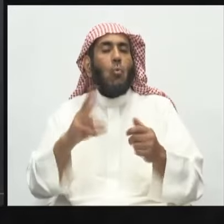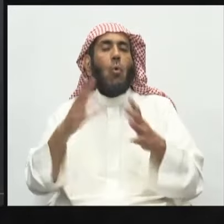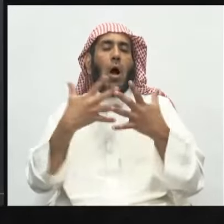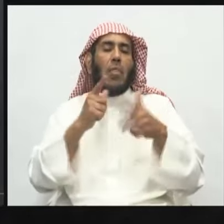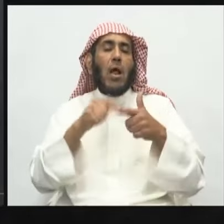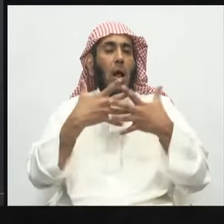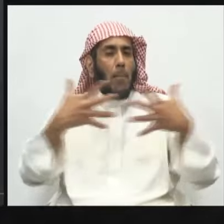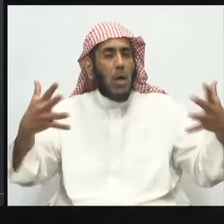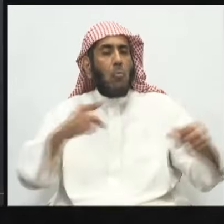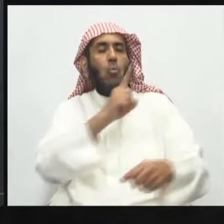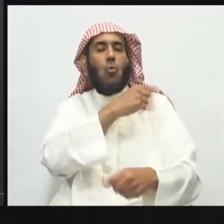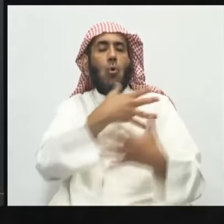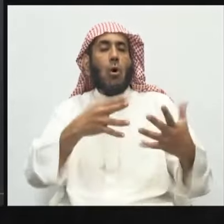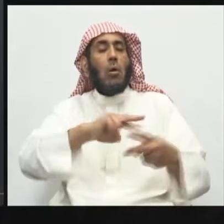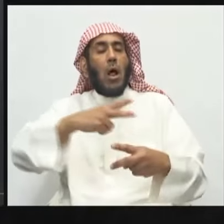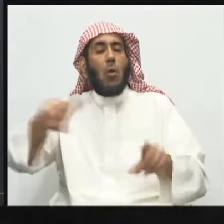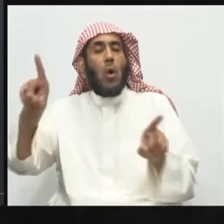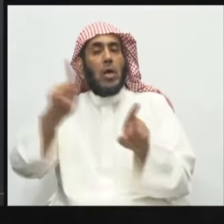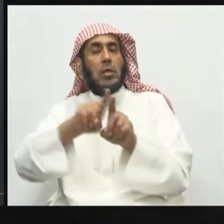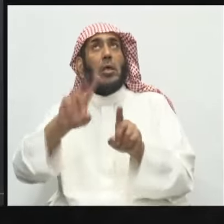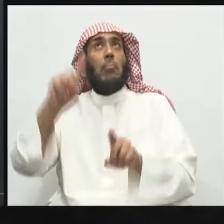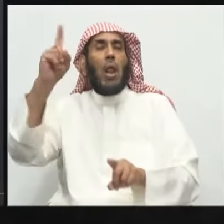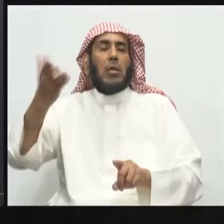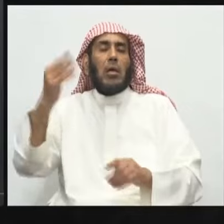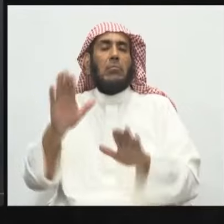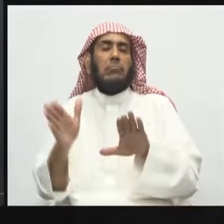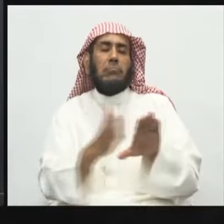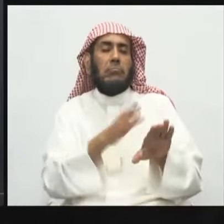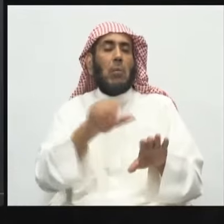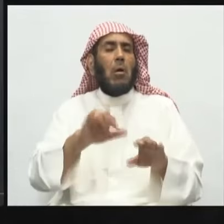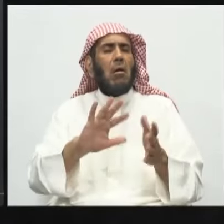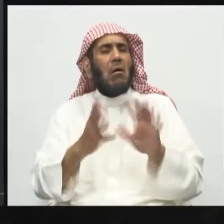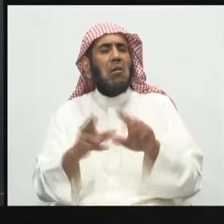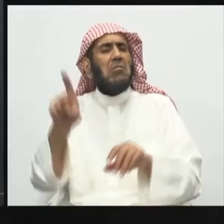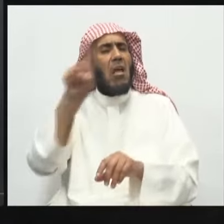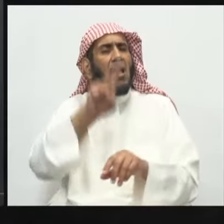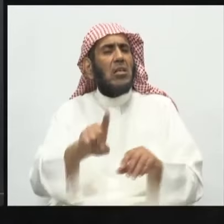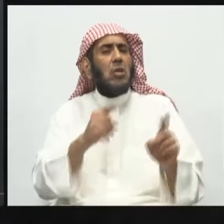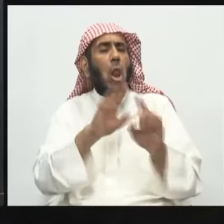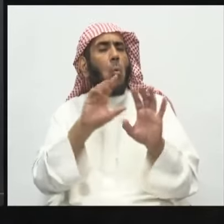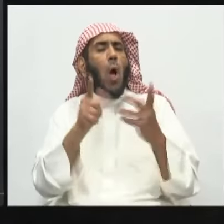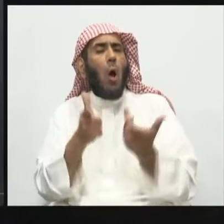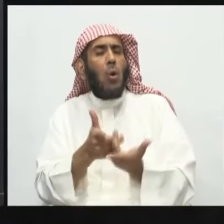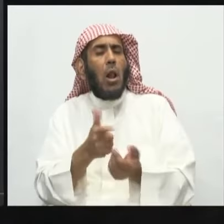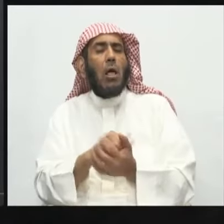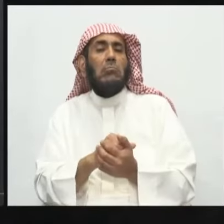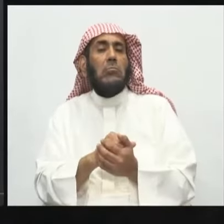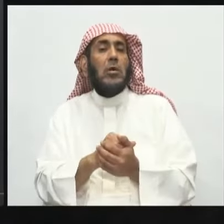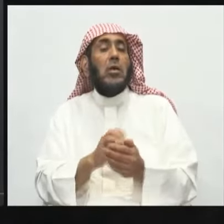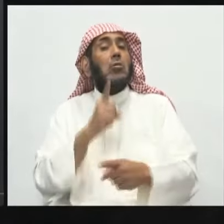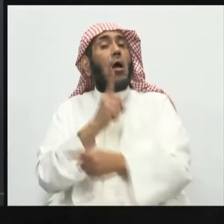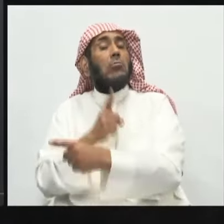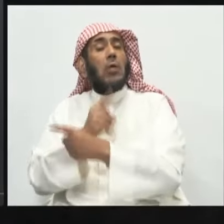كبائر الذنوب هو من انواع الشرك بالله تعالى طيب قد يسال سائل ويقول يا